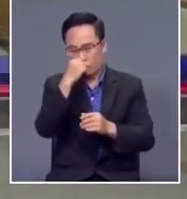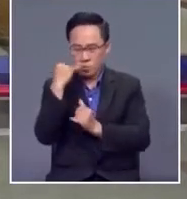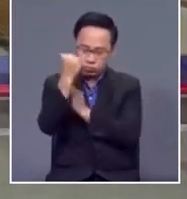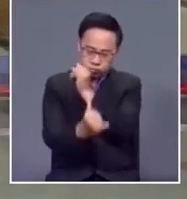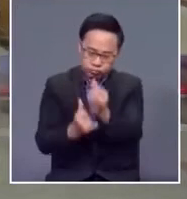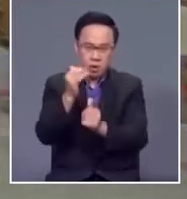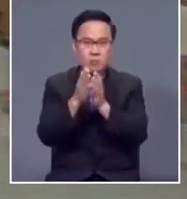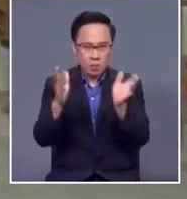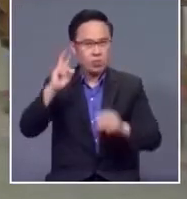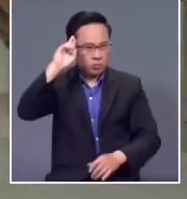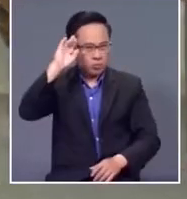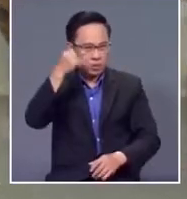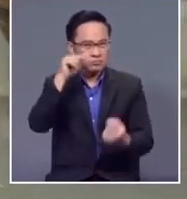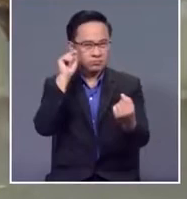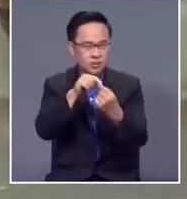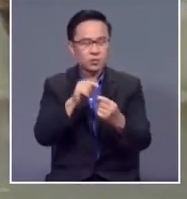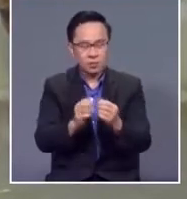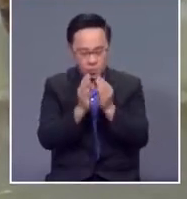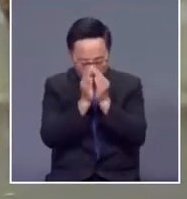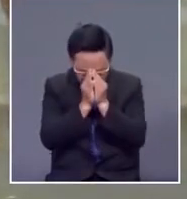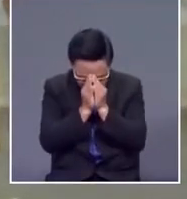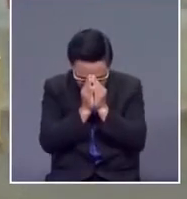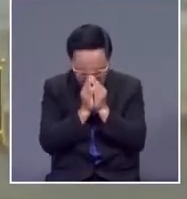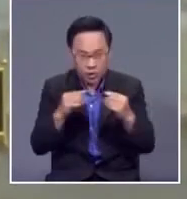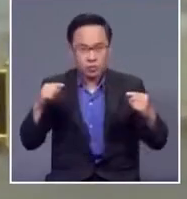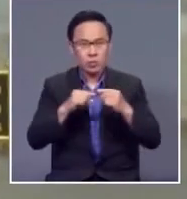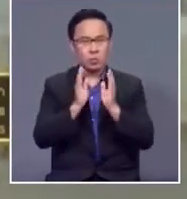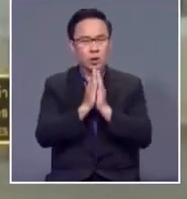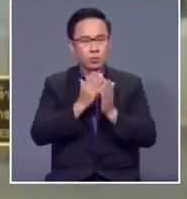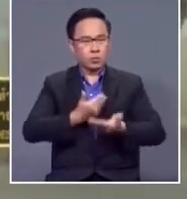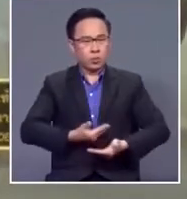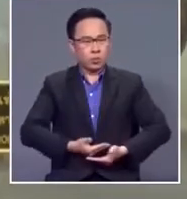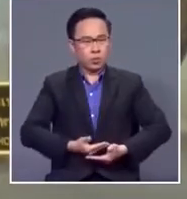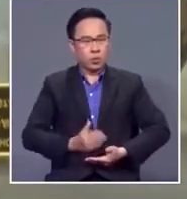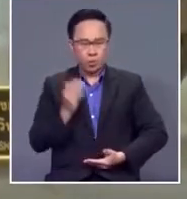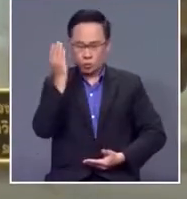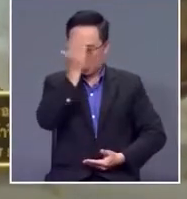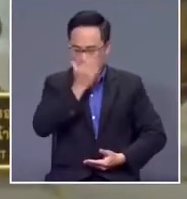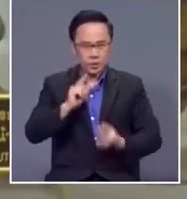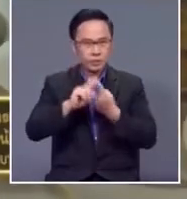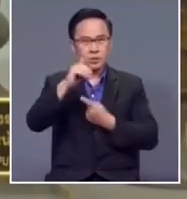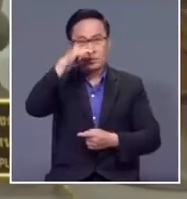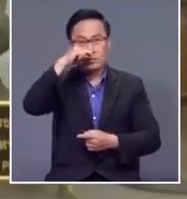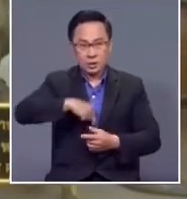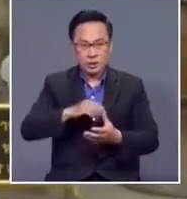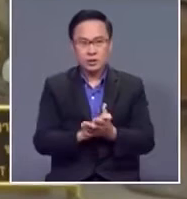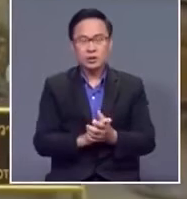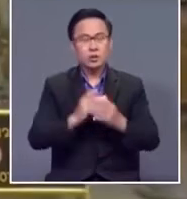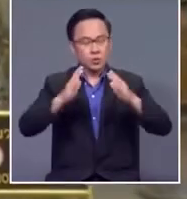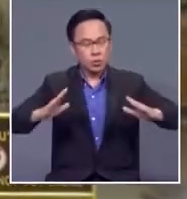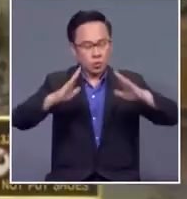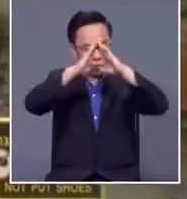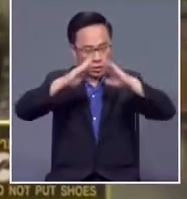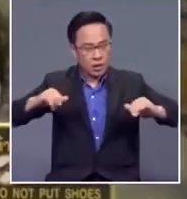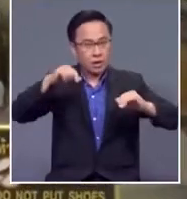ดีนะคะแล้วก็ต้องเดินทางมาสักการะขอพรพระพุทธชินราชอันงดงามที่สุดในประเทศไทยที่อยู่ภายในพระวิหารหลวงวัดพระศรีรัต